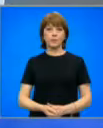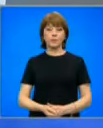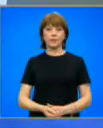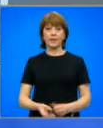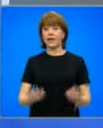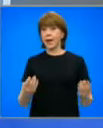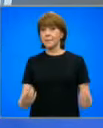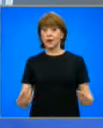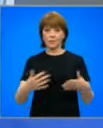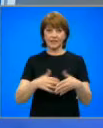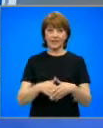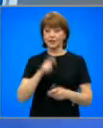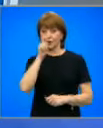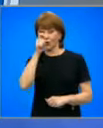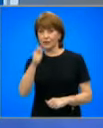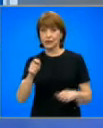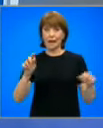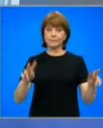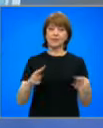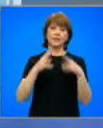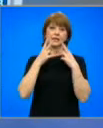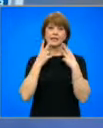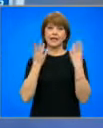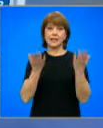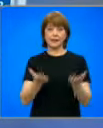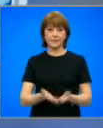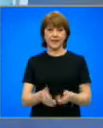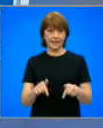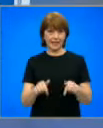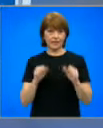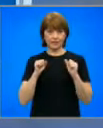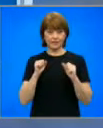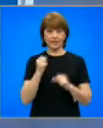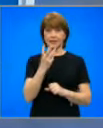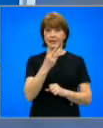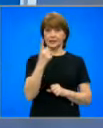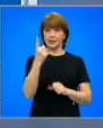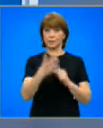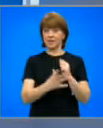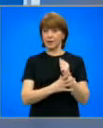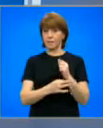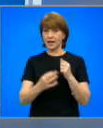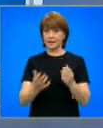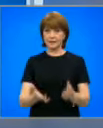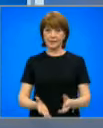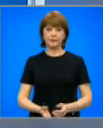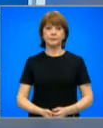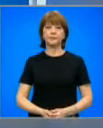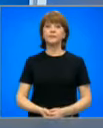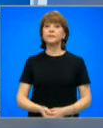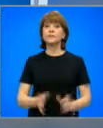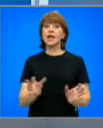Вие сте с централните новини по света и у нас. Добър вечер, аз съм Филипа Огнянова. В четвъртък, 31 март. Здравейте, аз съм Даниел